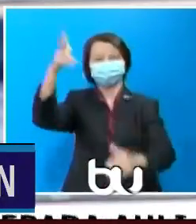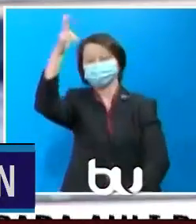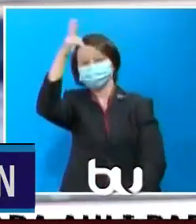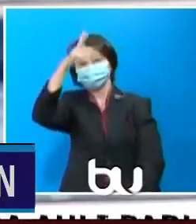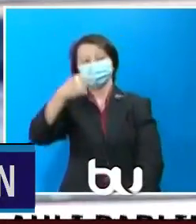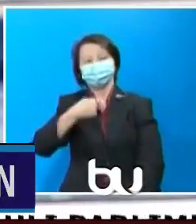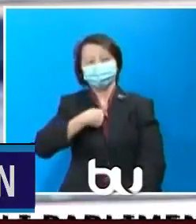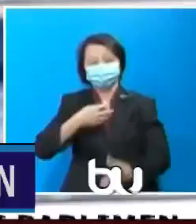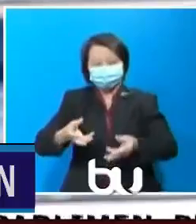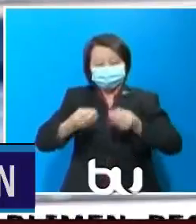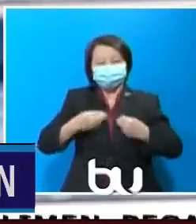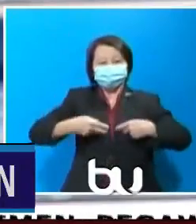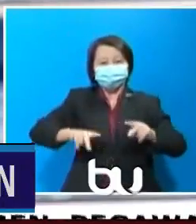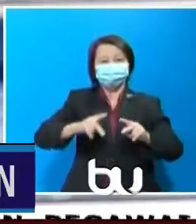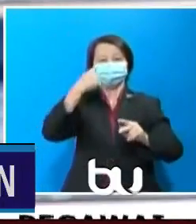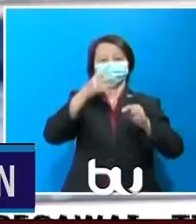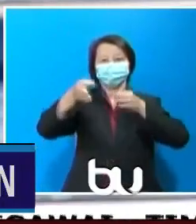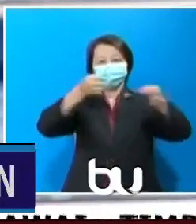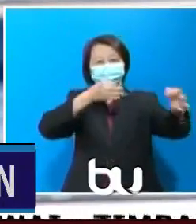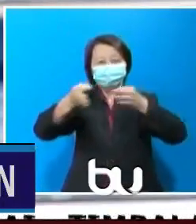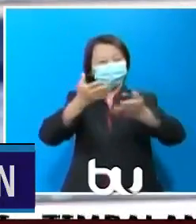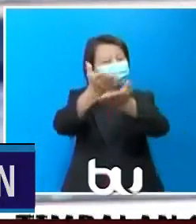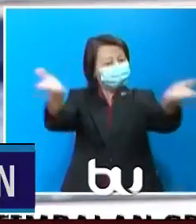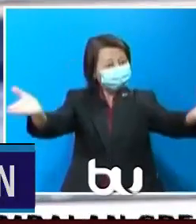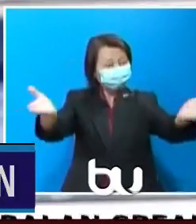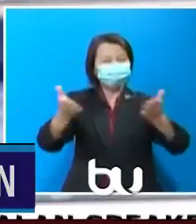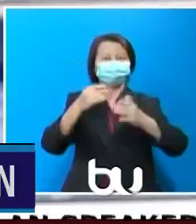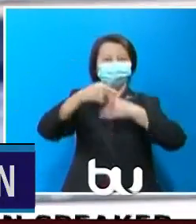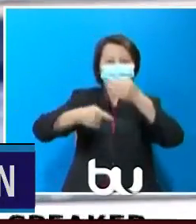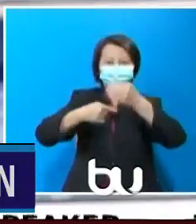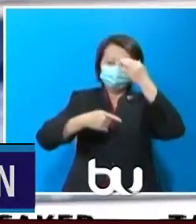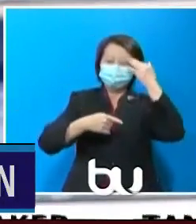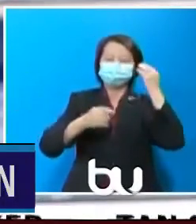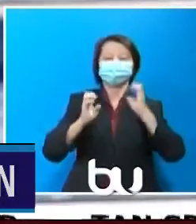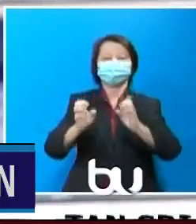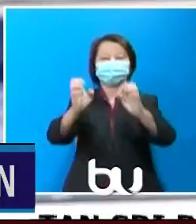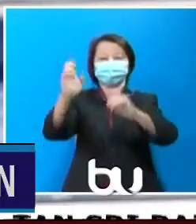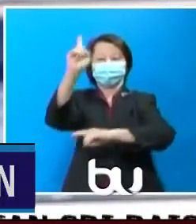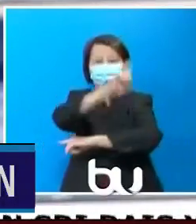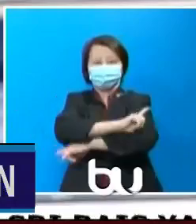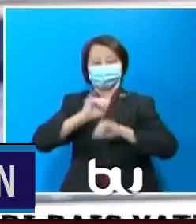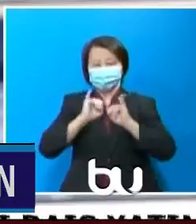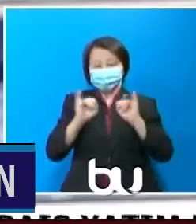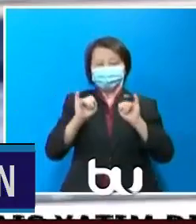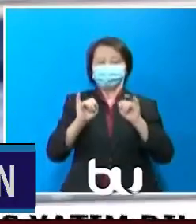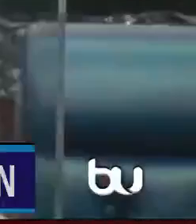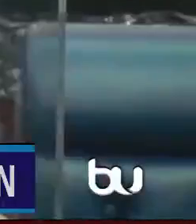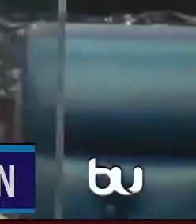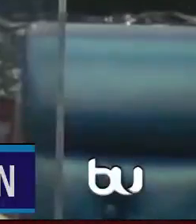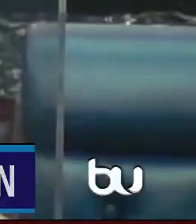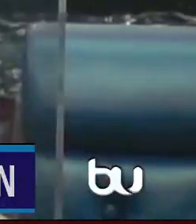saya diberi peluang untuk Muri penyelesaian semua mengenai pelaksanaan darurat pada hari isnin ini itu saya minta